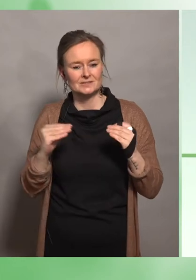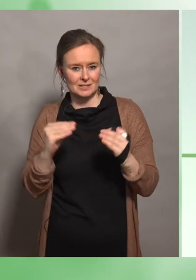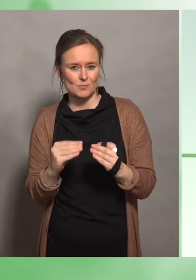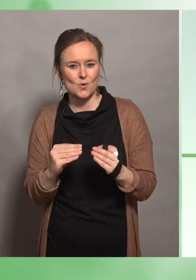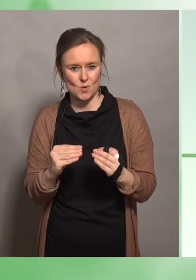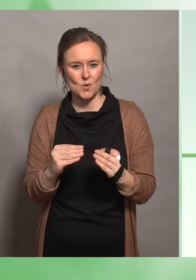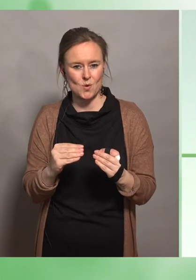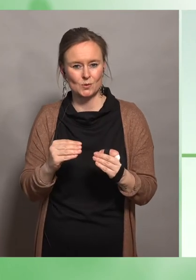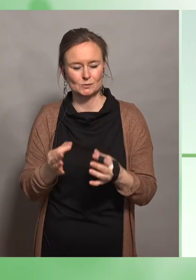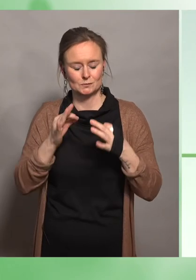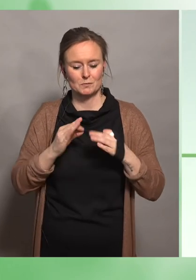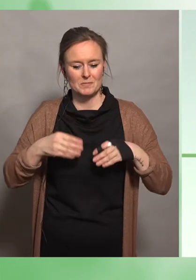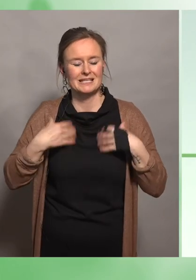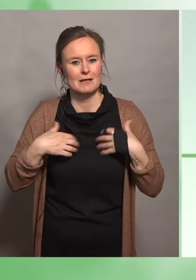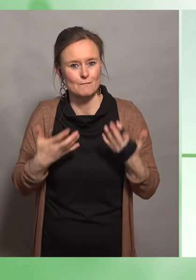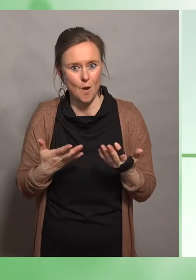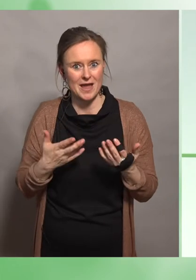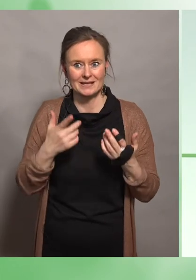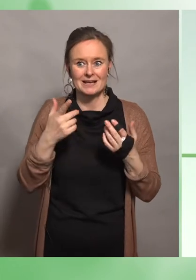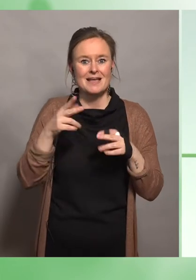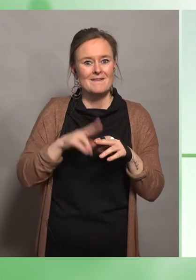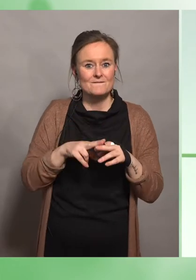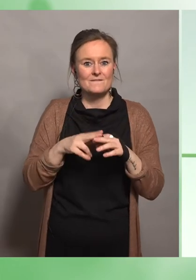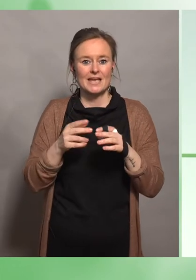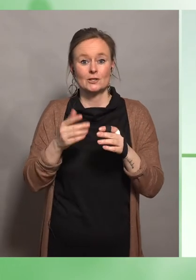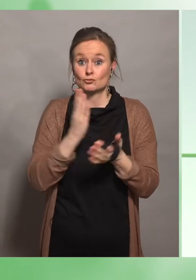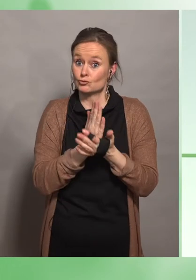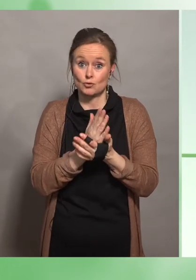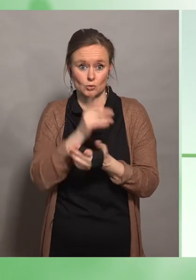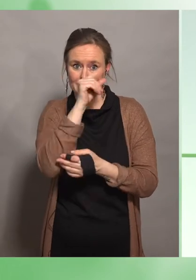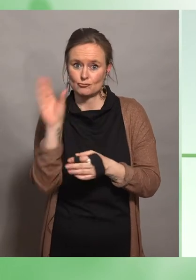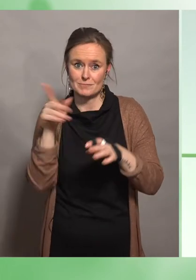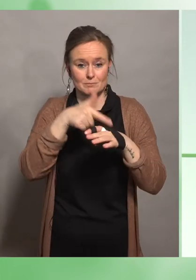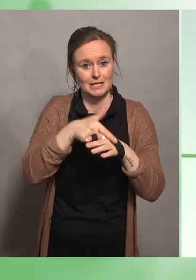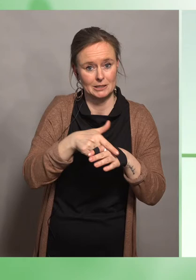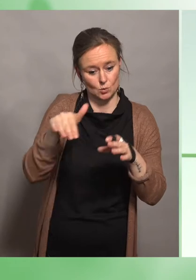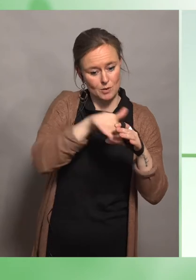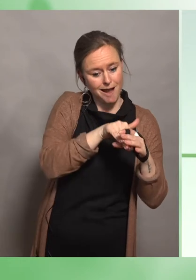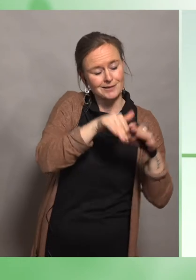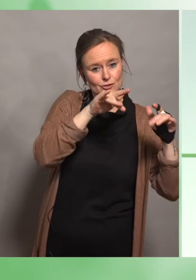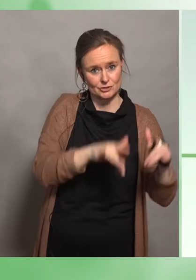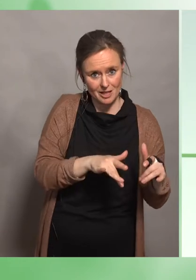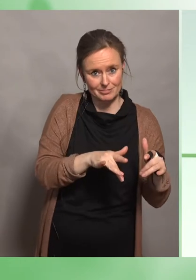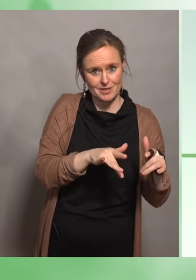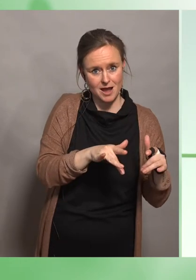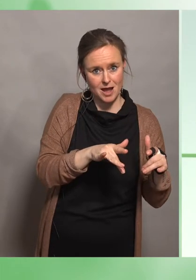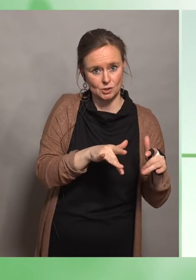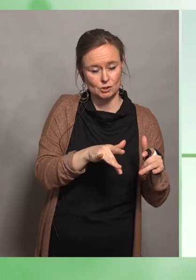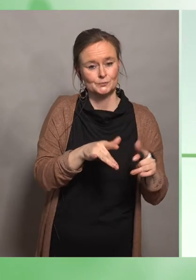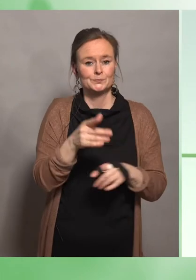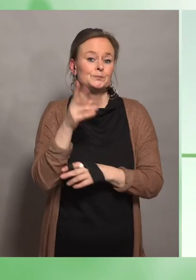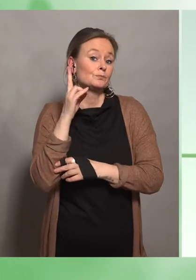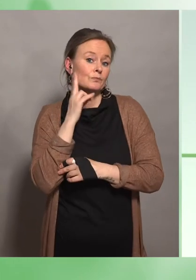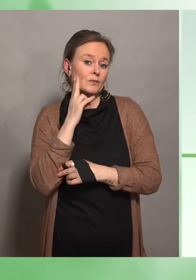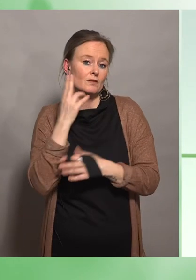die Reise machen und wenn Sie schon Menschen mit Behinderung beschäftigen und Sie werden ja als Unternehmerin